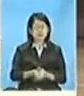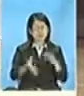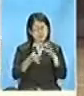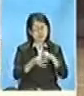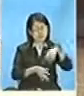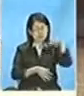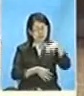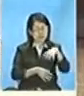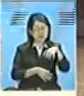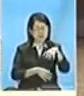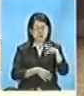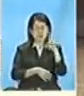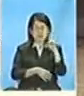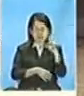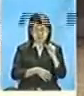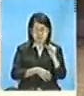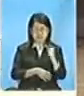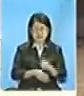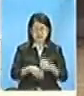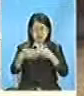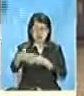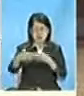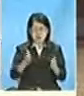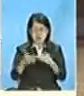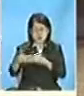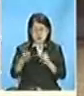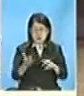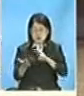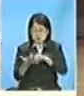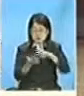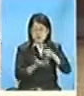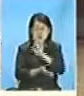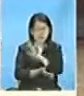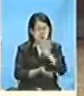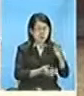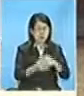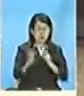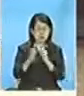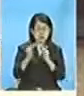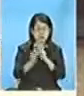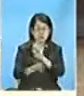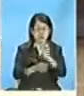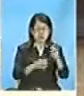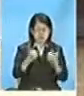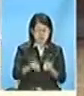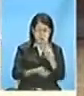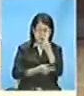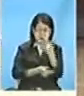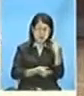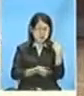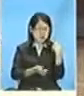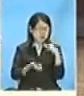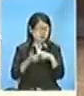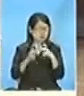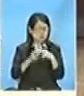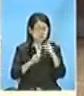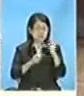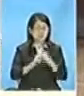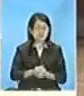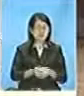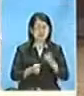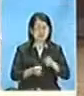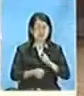ที่โดยเฉพาะห้องรับรองของท่านสมาชิกซึ่งขณะนี้มีสภาพปัญหาที่ไม่เป็น